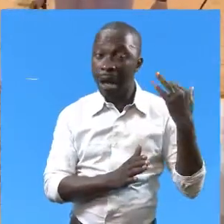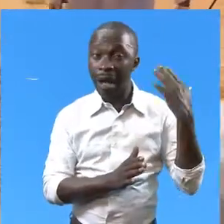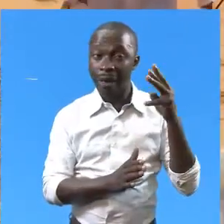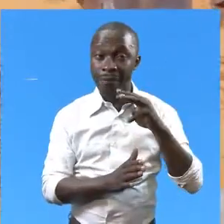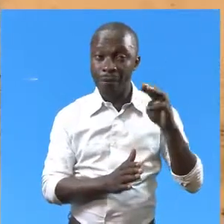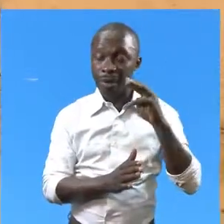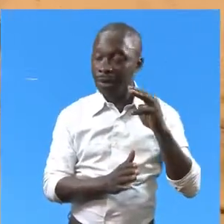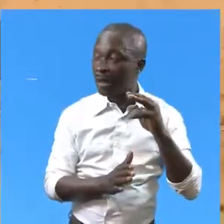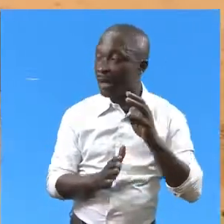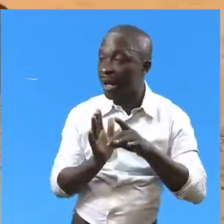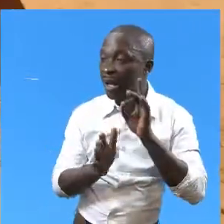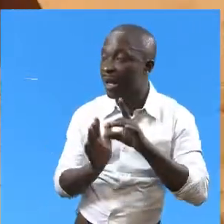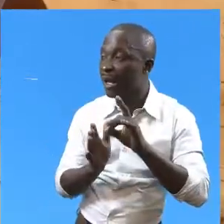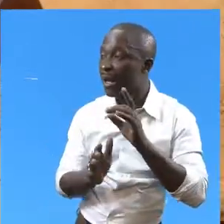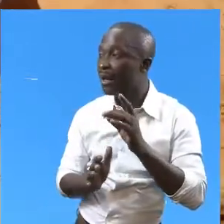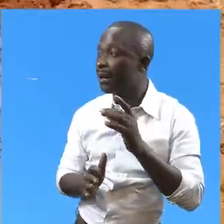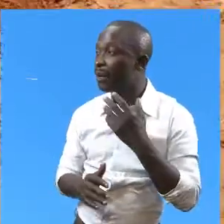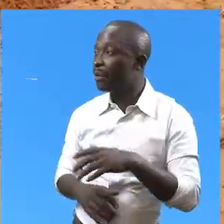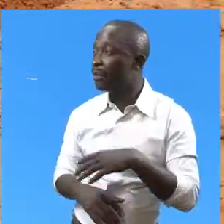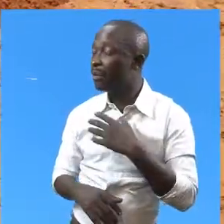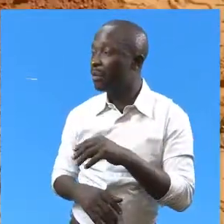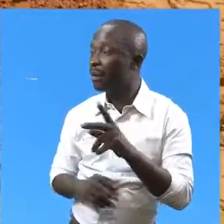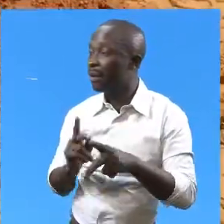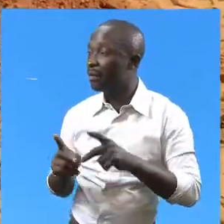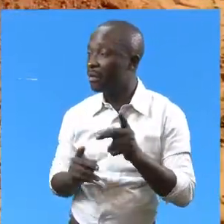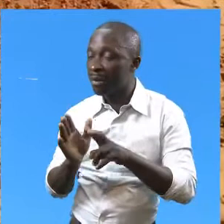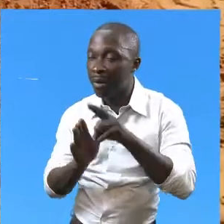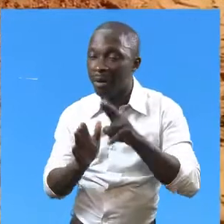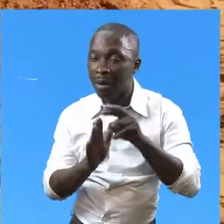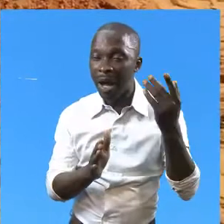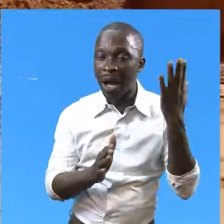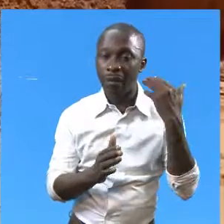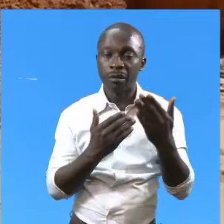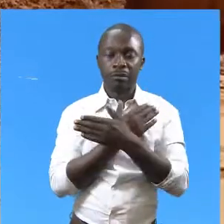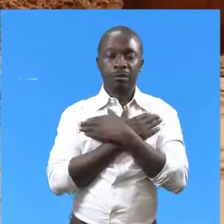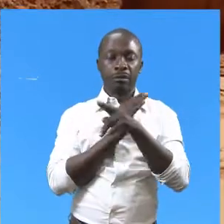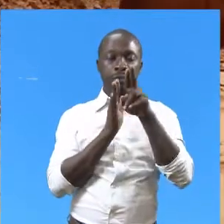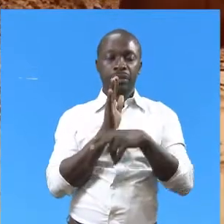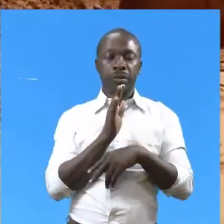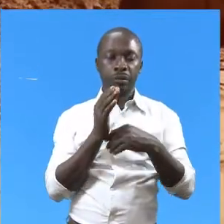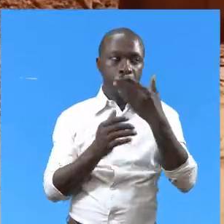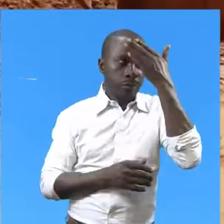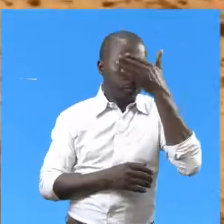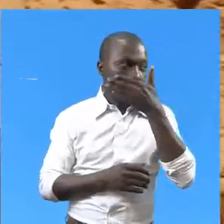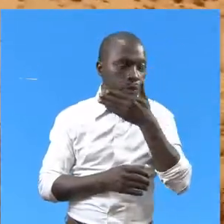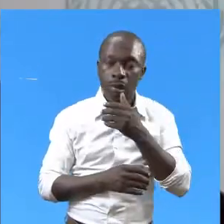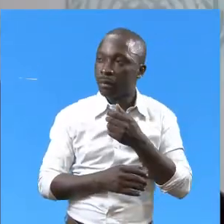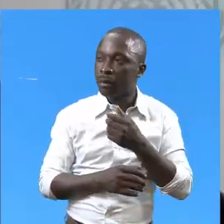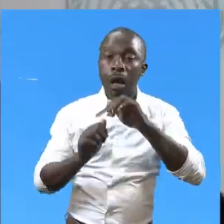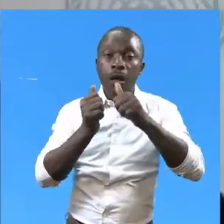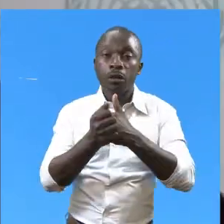fosses ont été découvertes dans la région de Taouna en Libye et 17 corps ont pu être exhumés. L'annonce a été faite par l'autorité